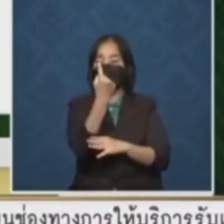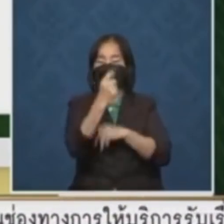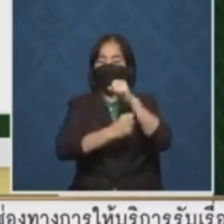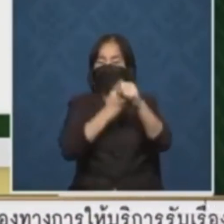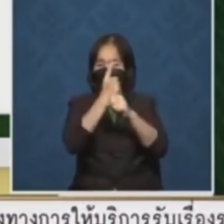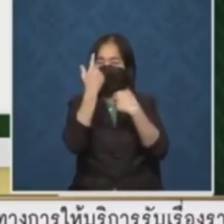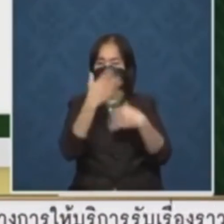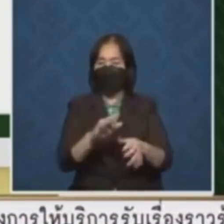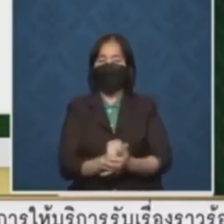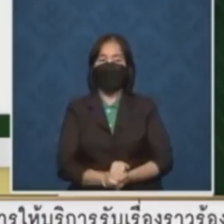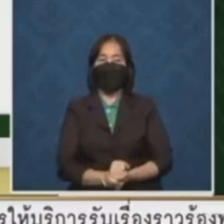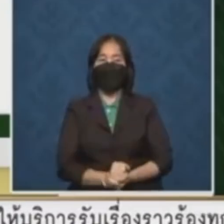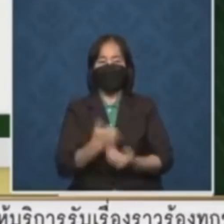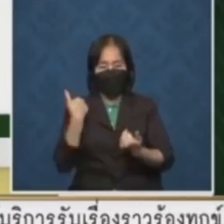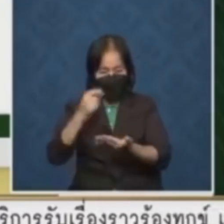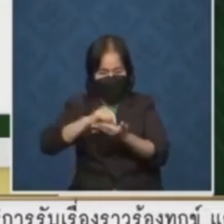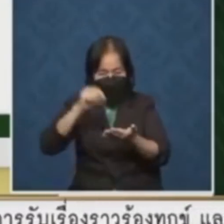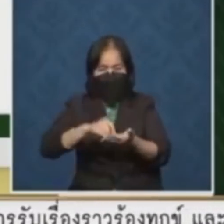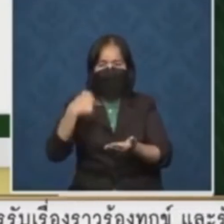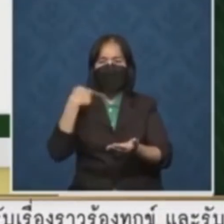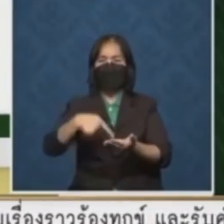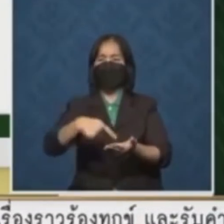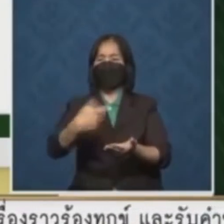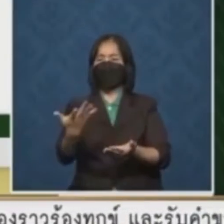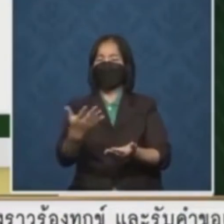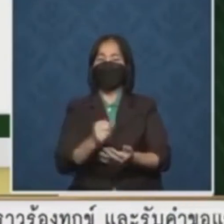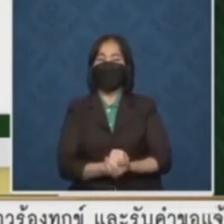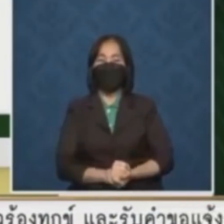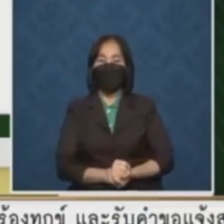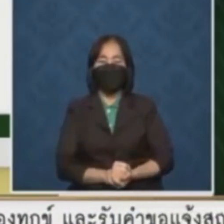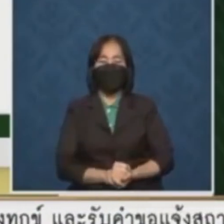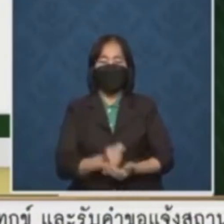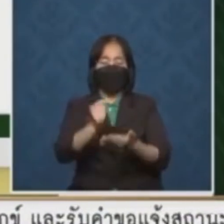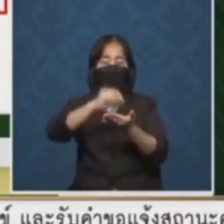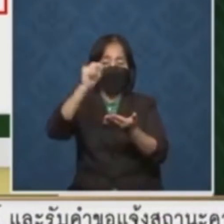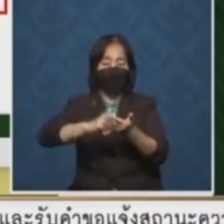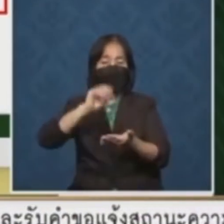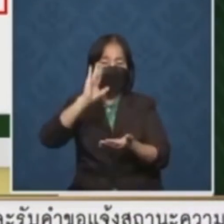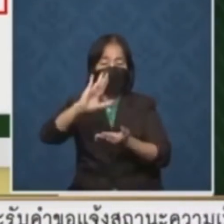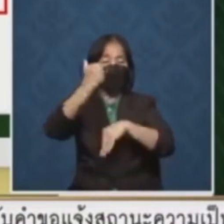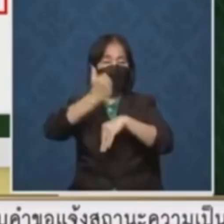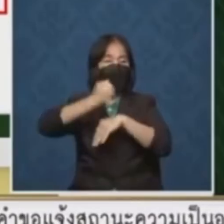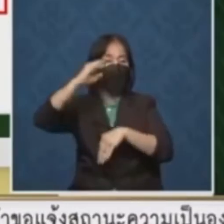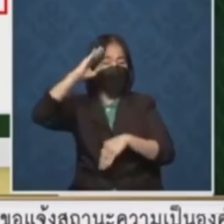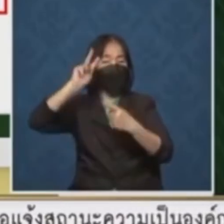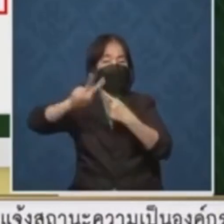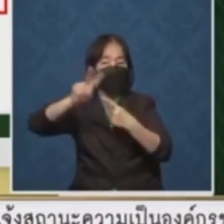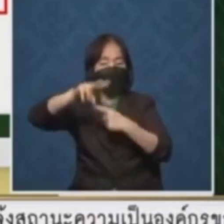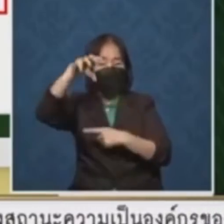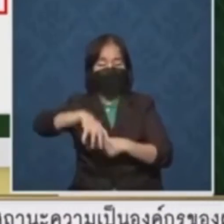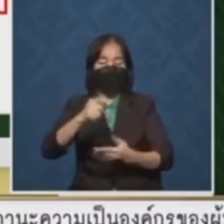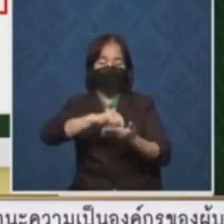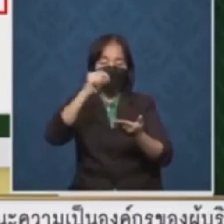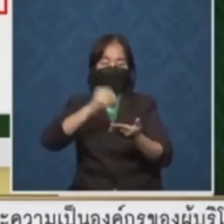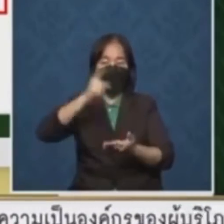แล้วนะครับก็ยังมีลายเซ็นอยู่ตรงนี้นะครับลายเซ็นของรองแม่ทัพภาคที่2ก็ไม่ตรงกับลายเซ็นของจ